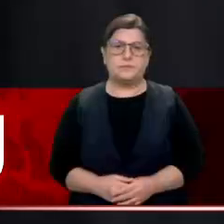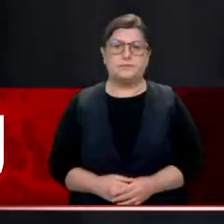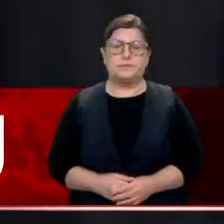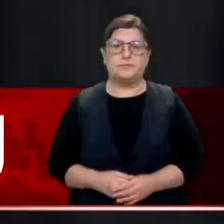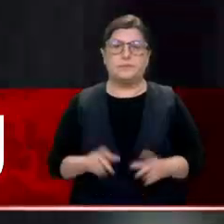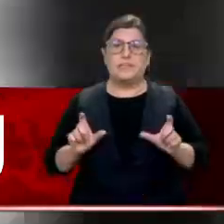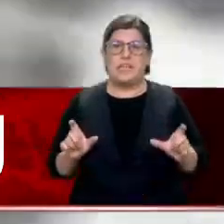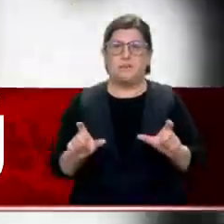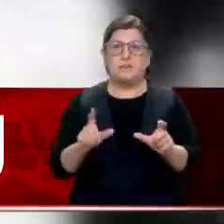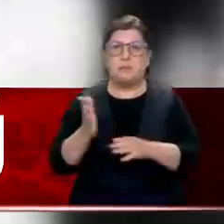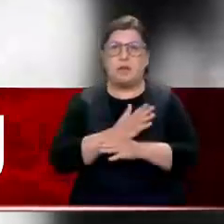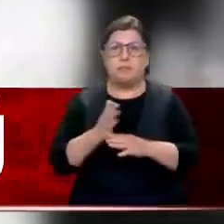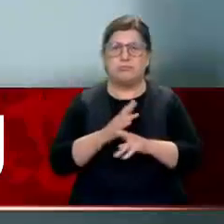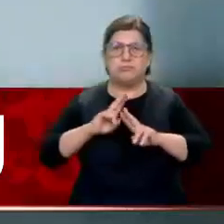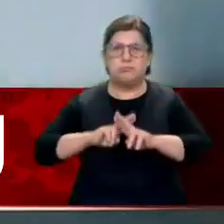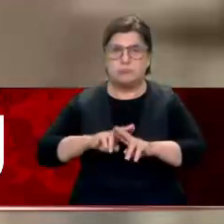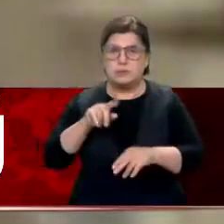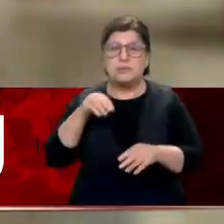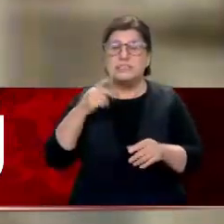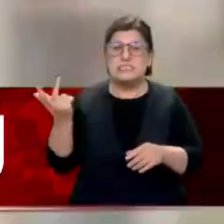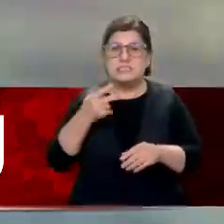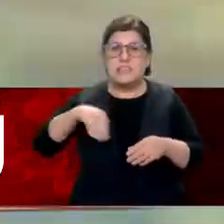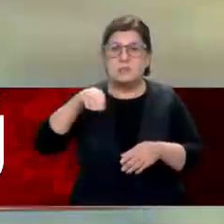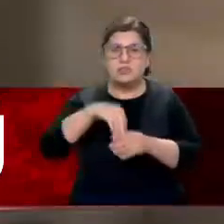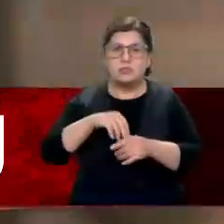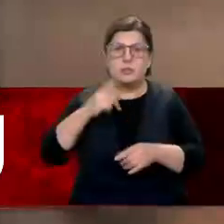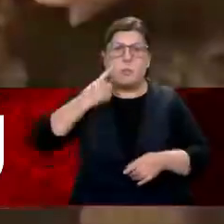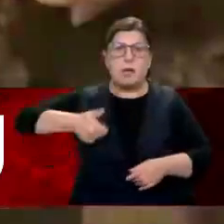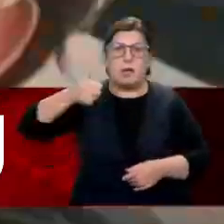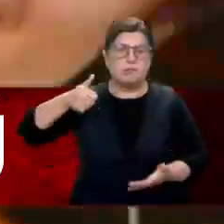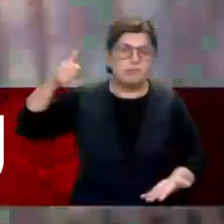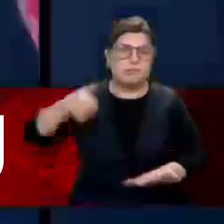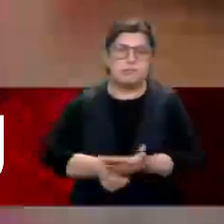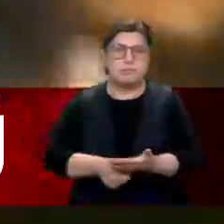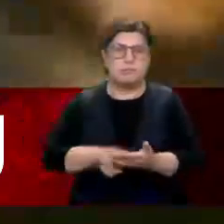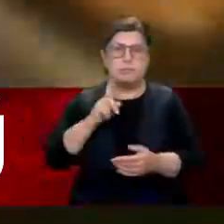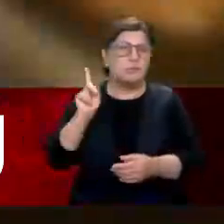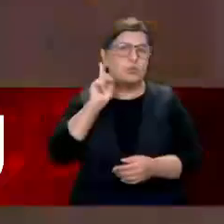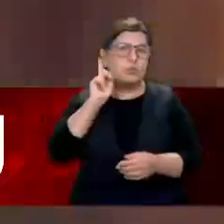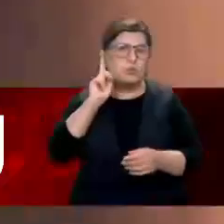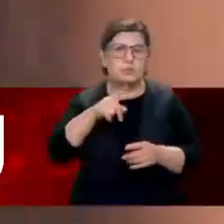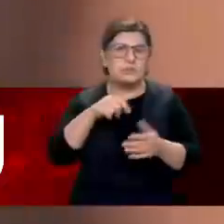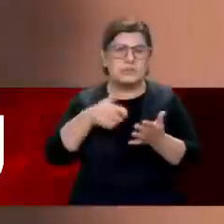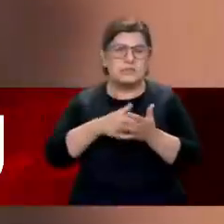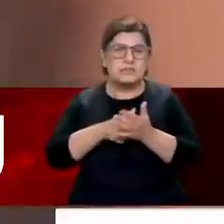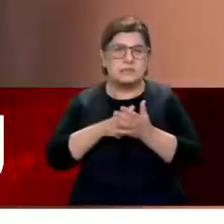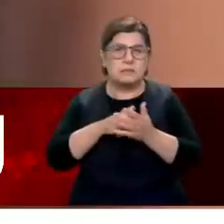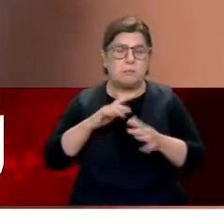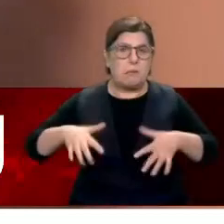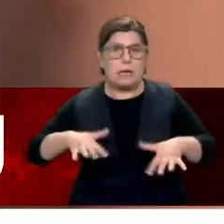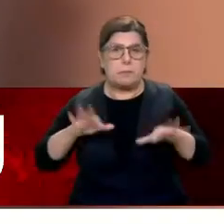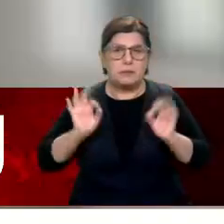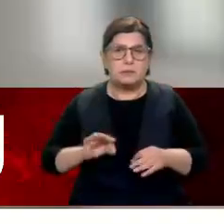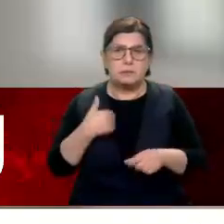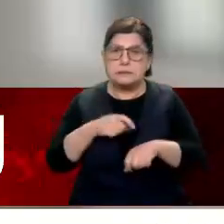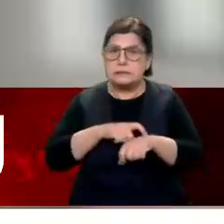Tedbir konulan mal varlıklarının hızla satılması için bakanlık düğmeye bastı. Fenomenleri yine panik sardı. Sinirlerim bozuldu, psikolojim